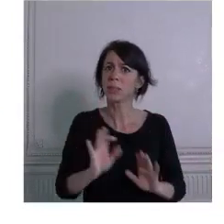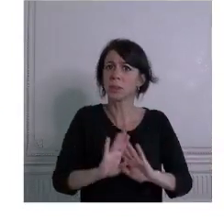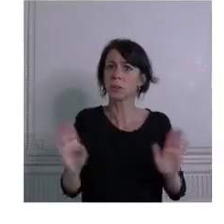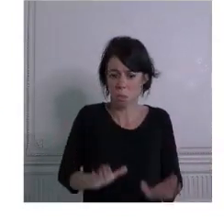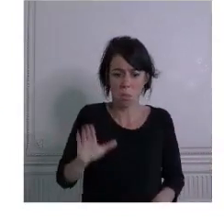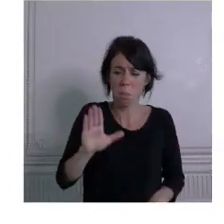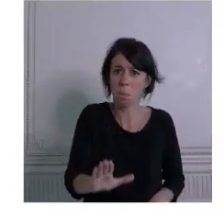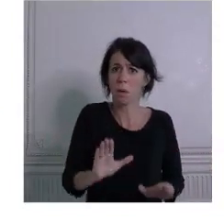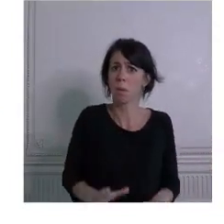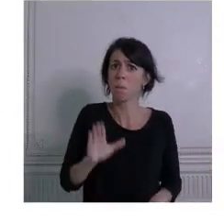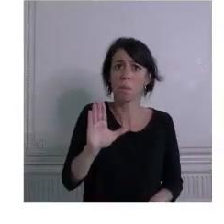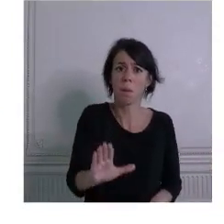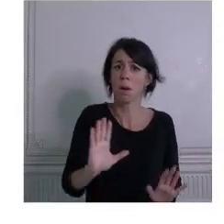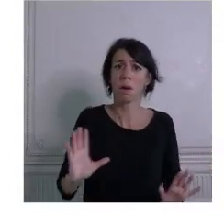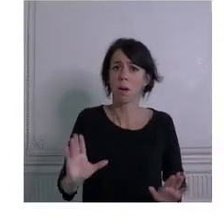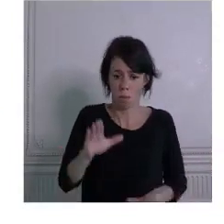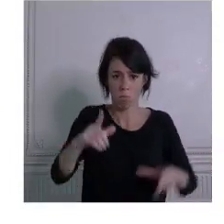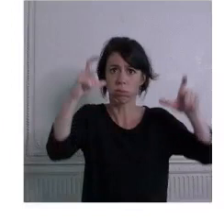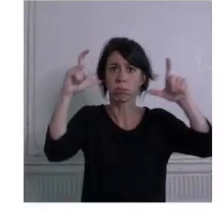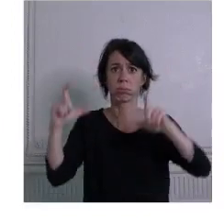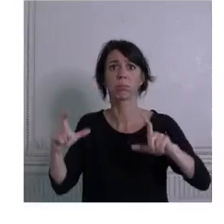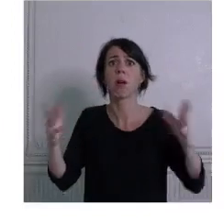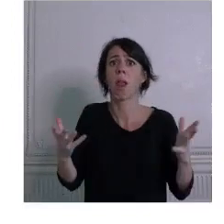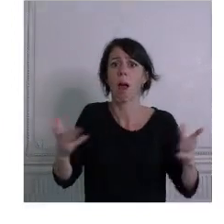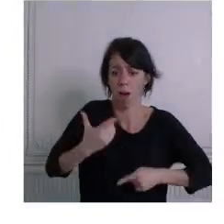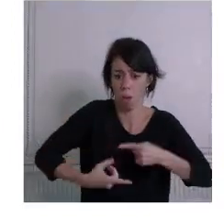ont été discutées dans le cadre d'un groupe de travail, énergie,